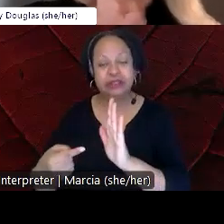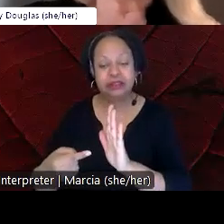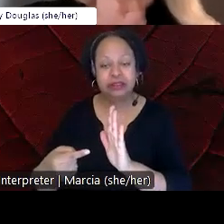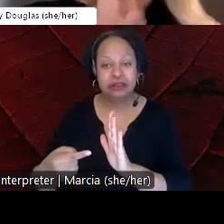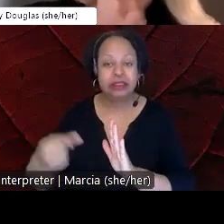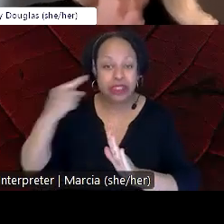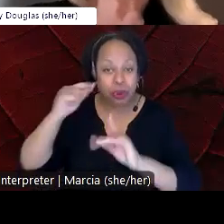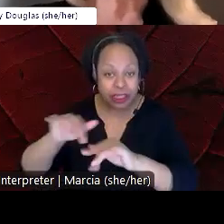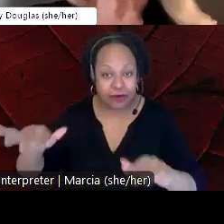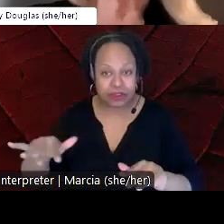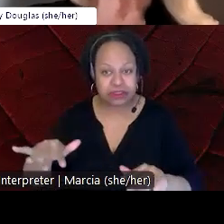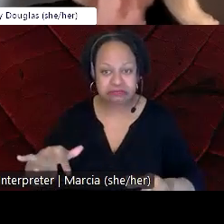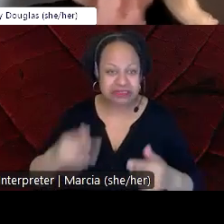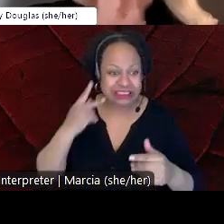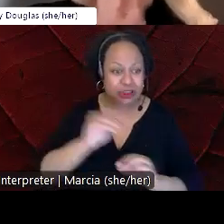Et souvent,